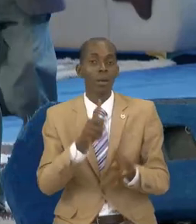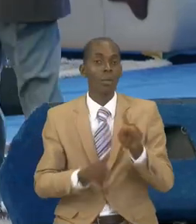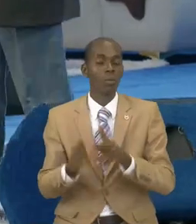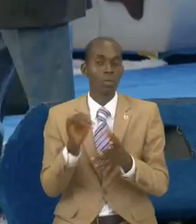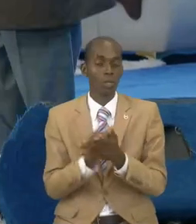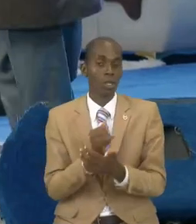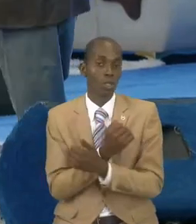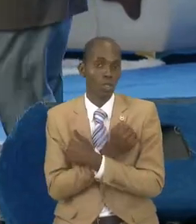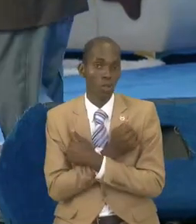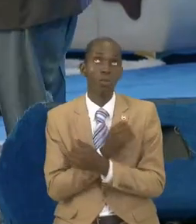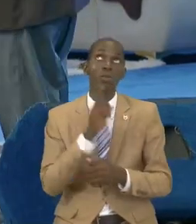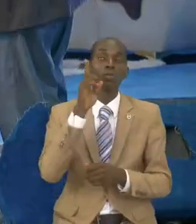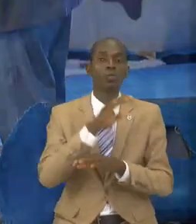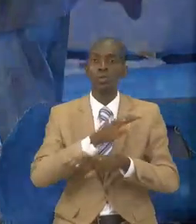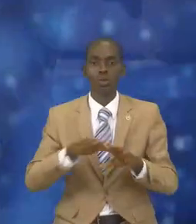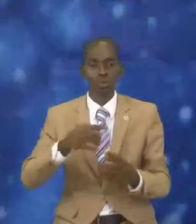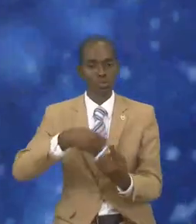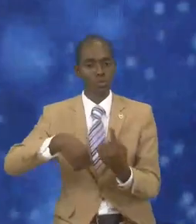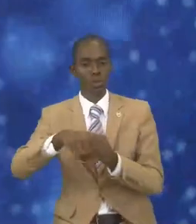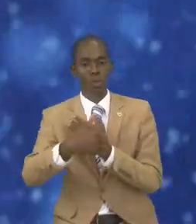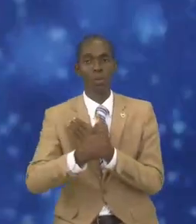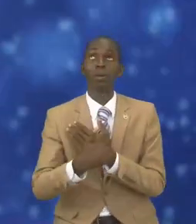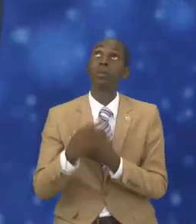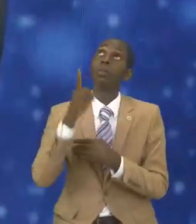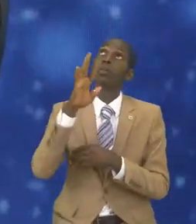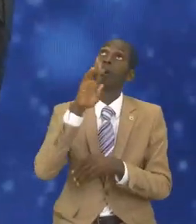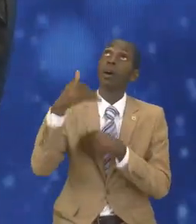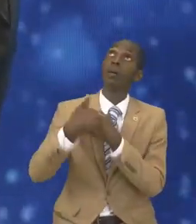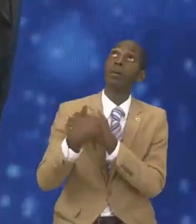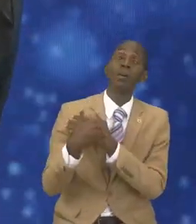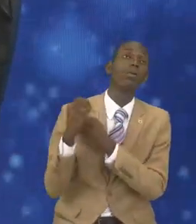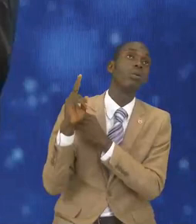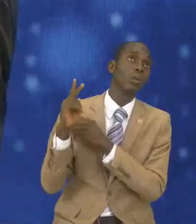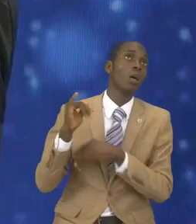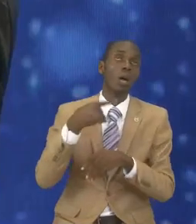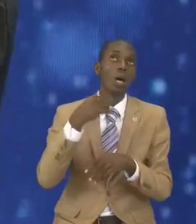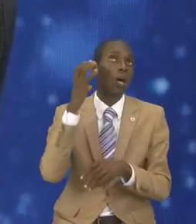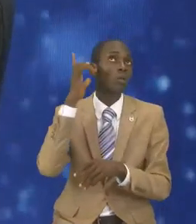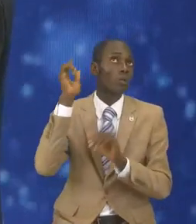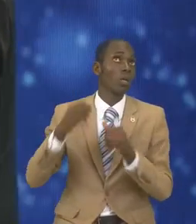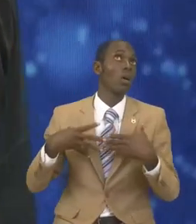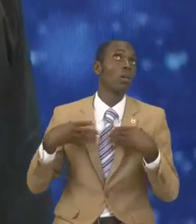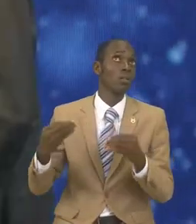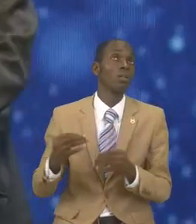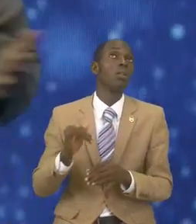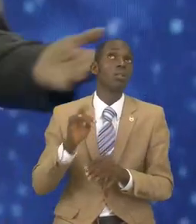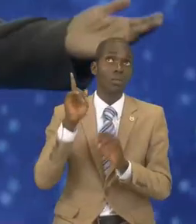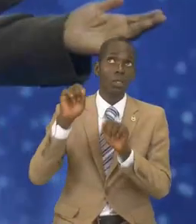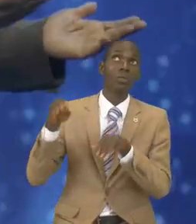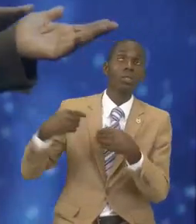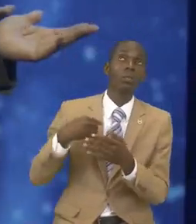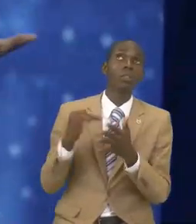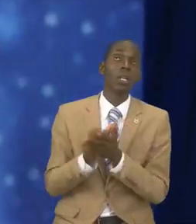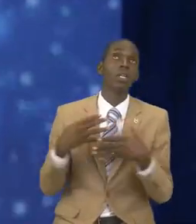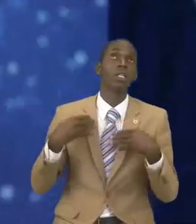qui l'aiment. Ils ne tournent pas leur dos à Dieu. D'accord, Dieu, tu es derrière là-bas. Tu dis que tu peux guérir. Est-ce que tu peux avoir la guérison pas derrière